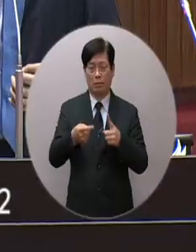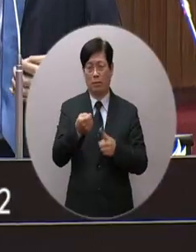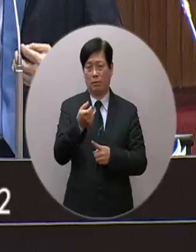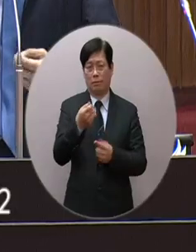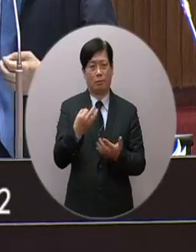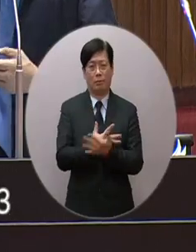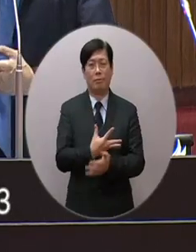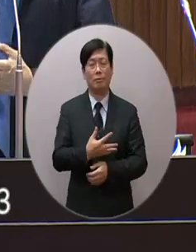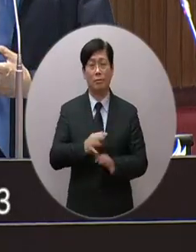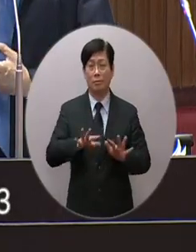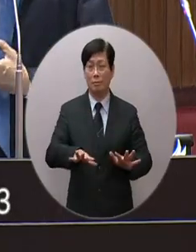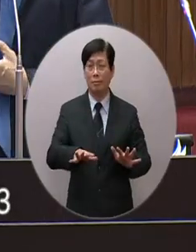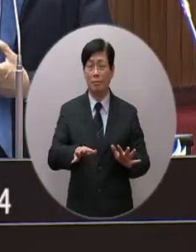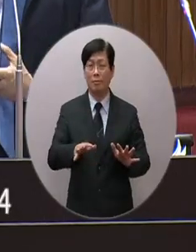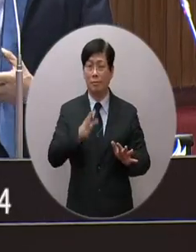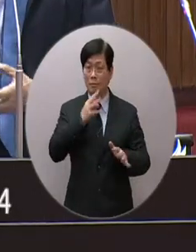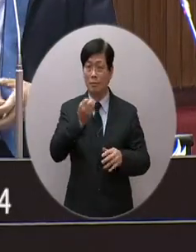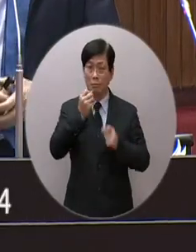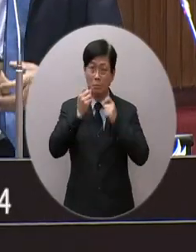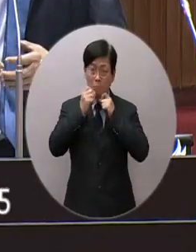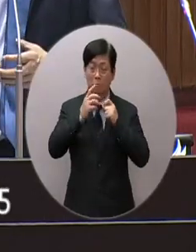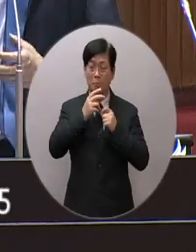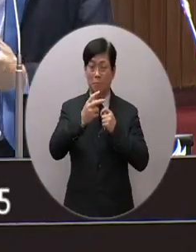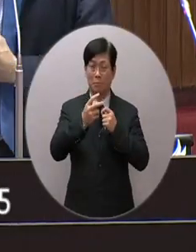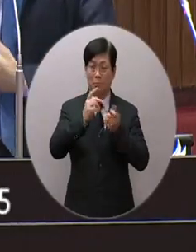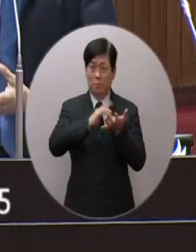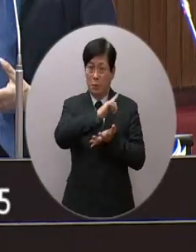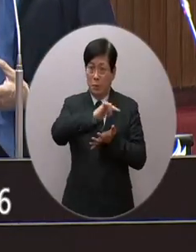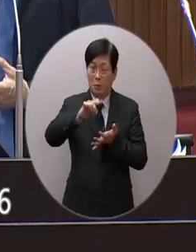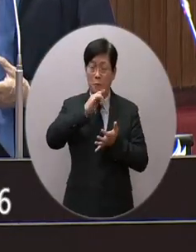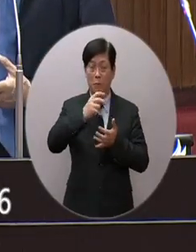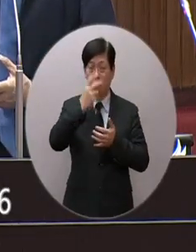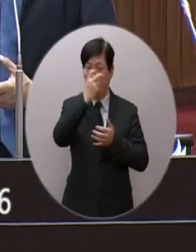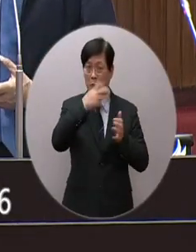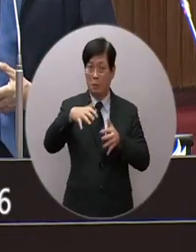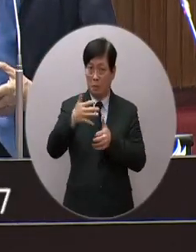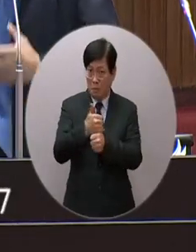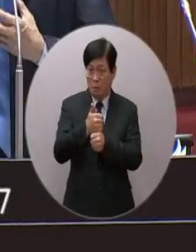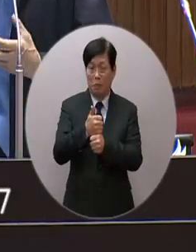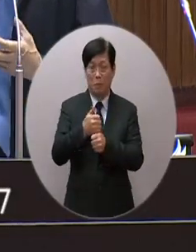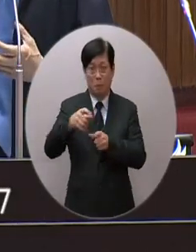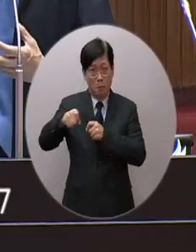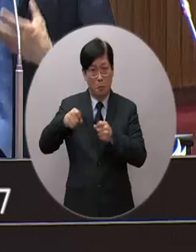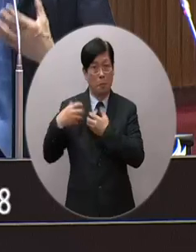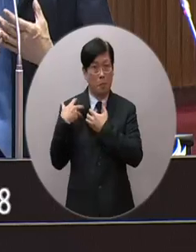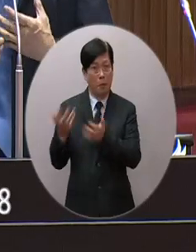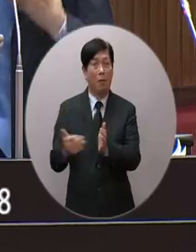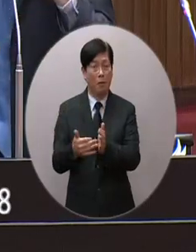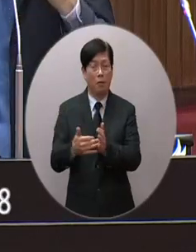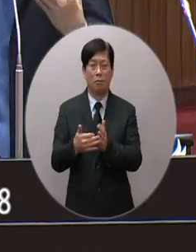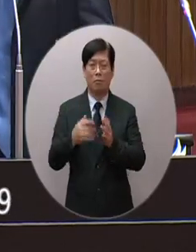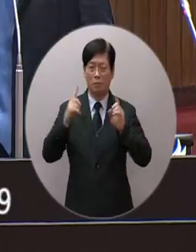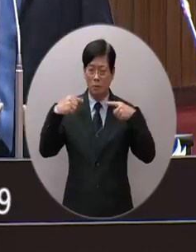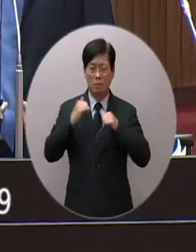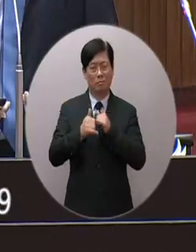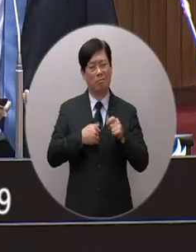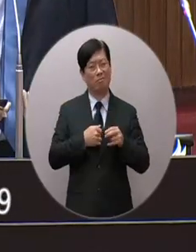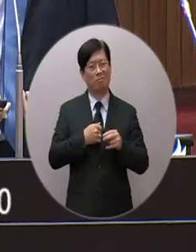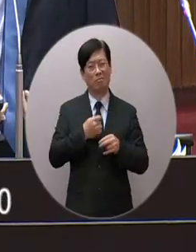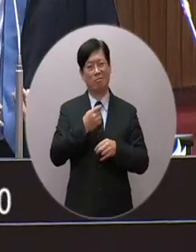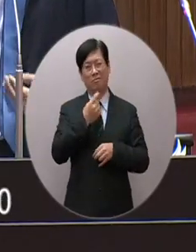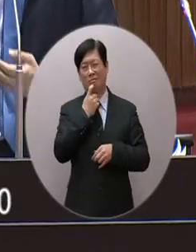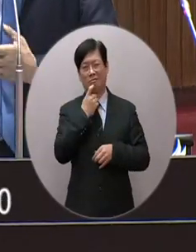限，啊，即摆拢食品药物管理署委托一个计划，吼，安尼做，往往民众较无信